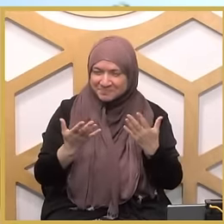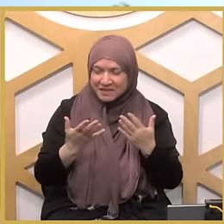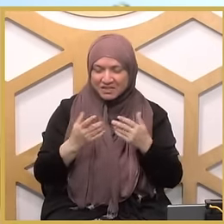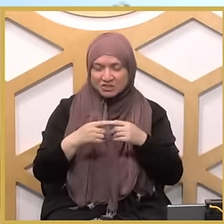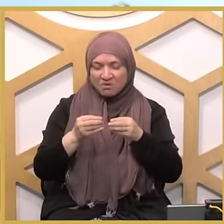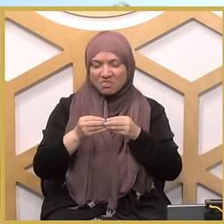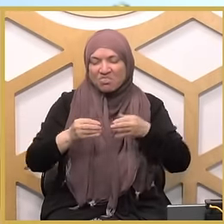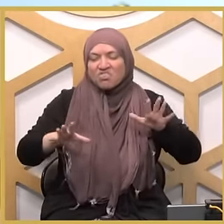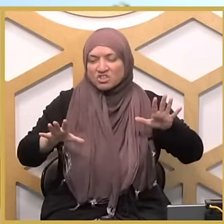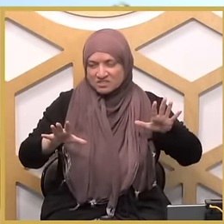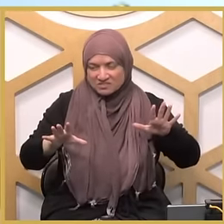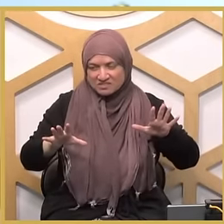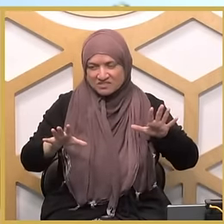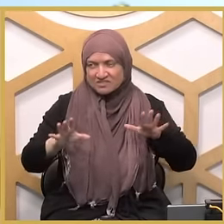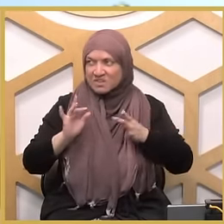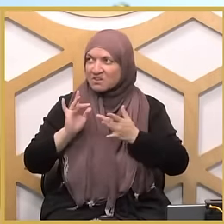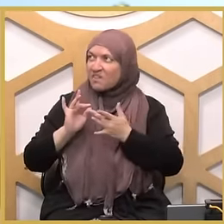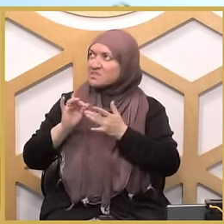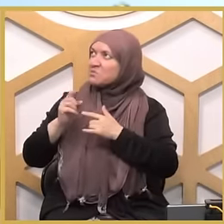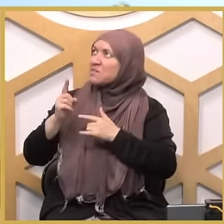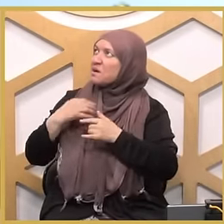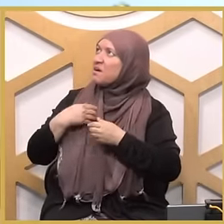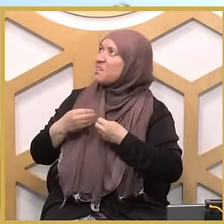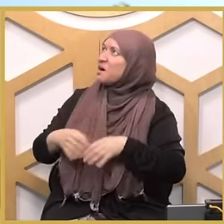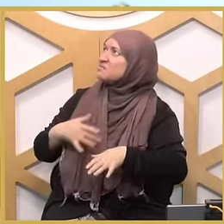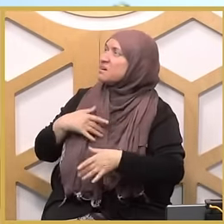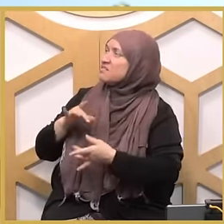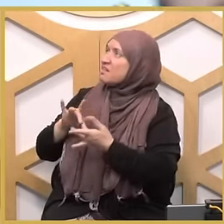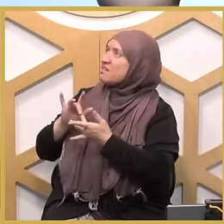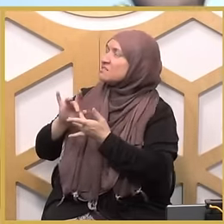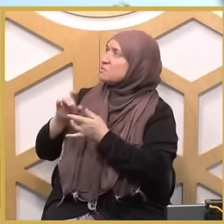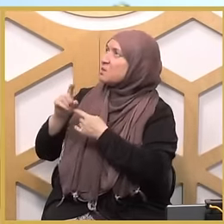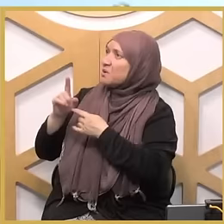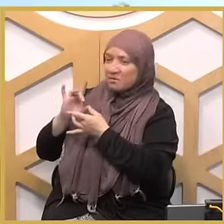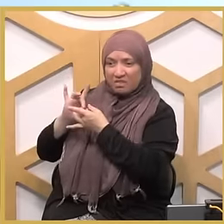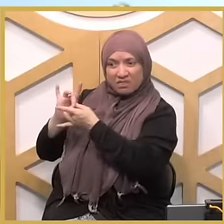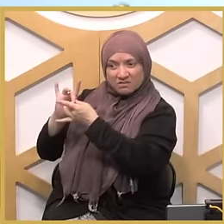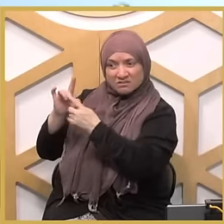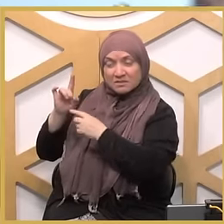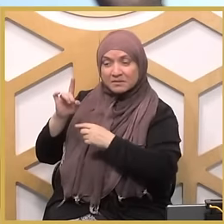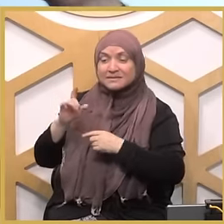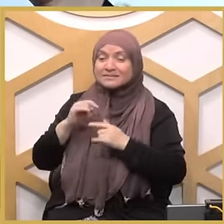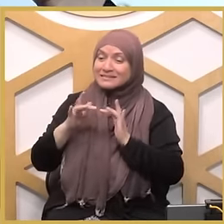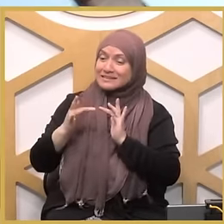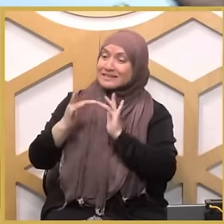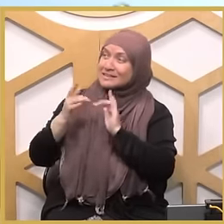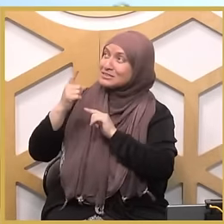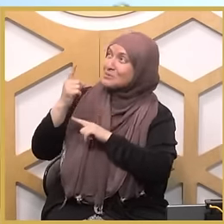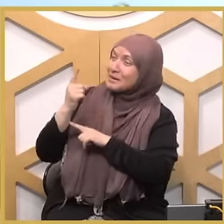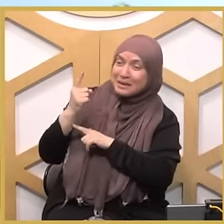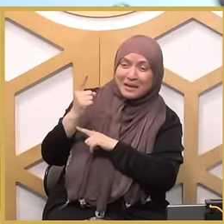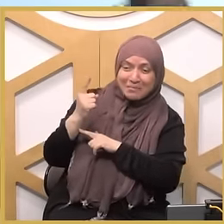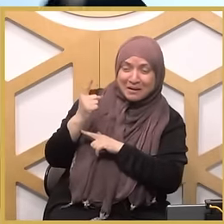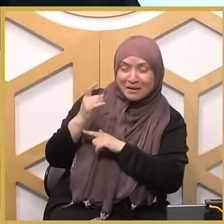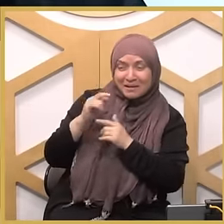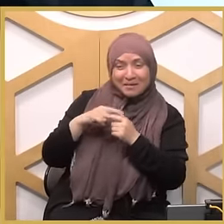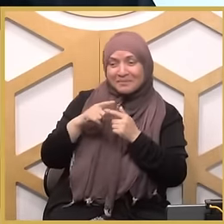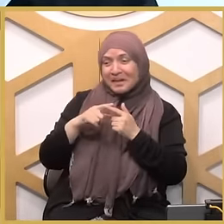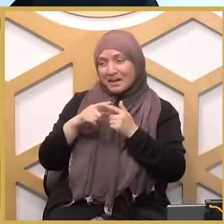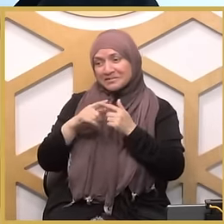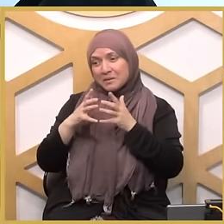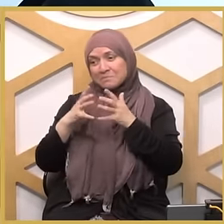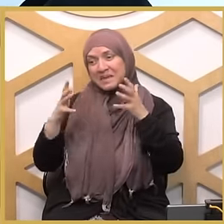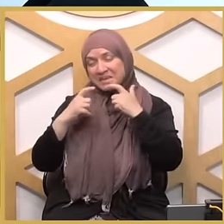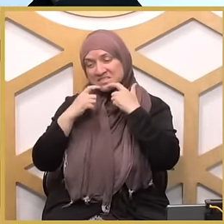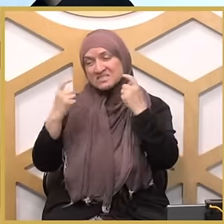time, right? So the Prophet ﷺ, so Ibn Abbas radiallahu anhuma is saying, like, look, it's like this. When you're committing those major sins, you in belief go like